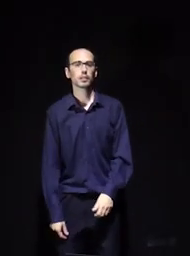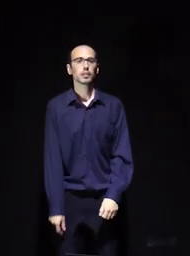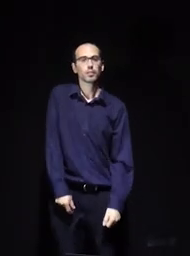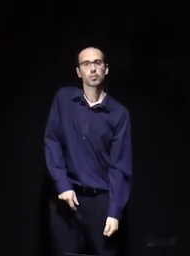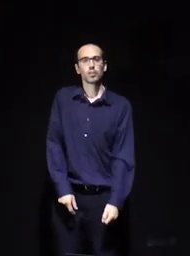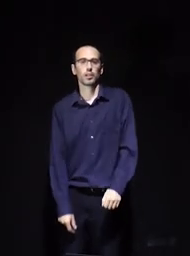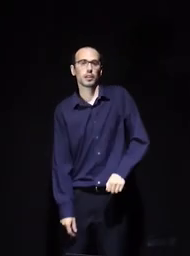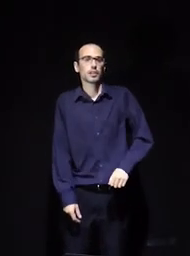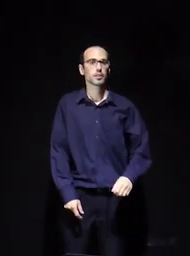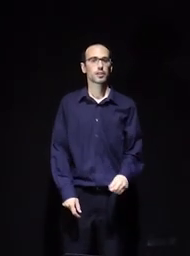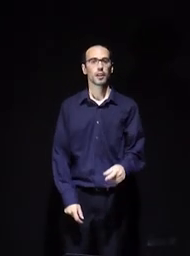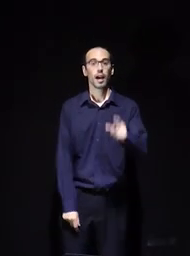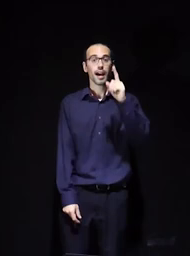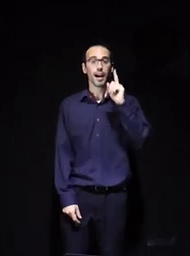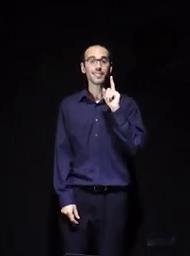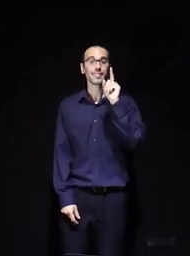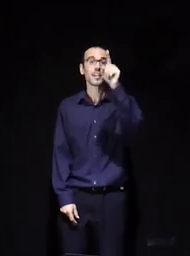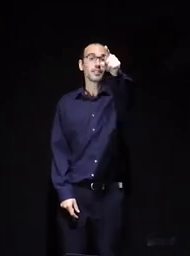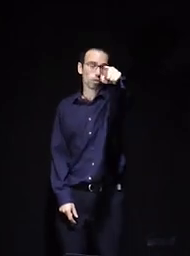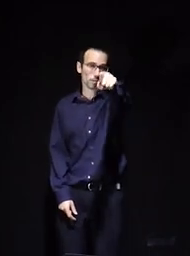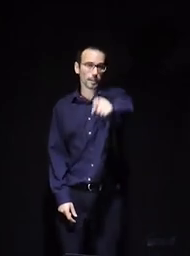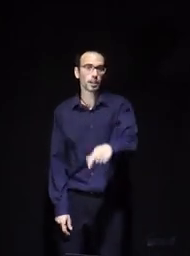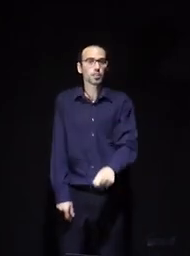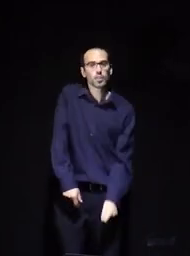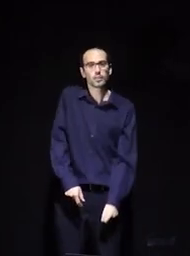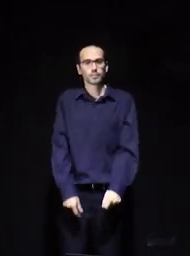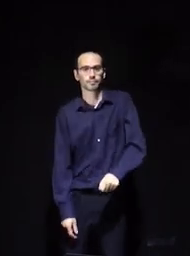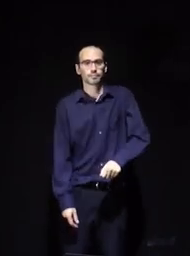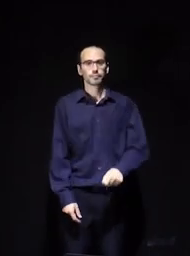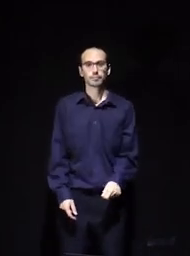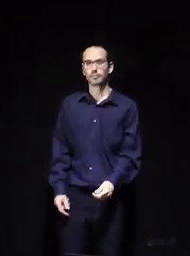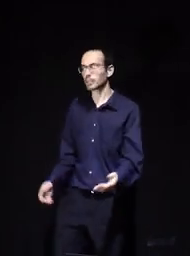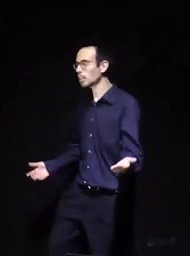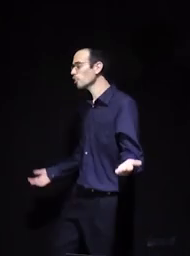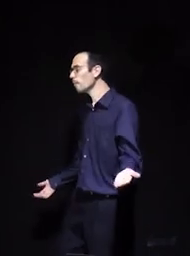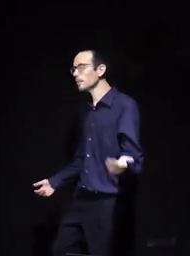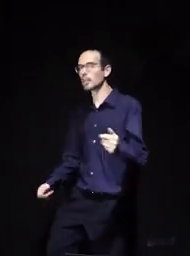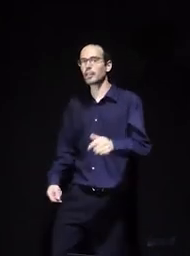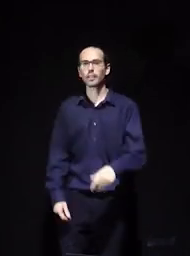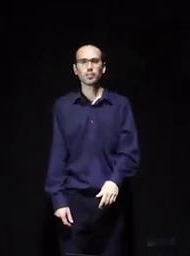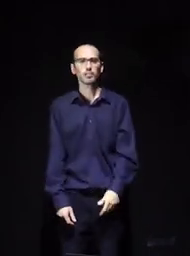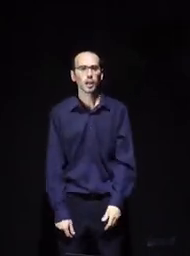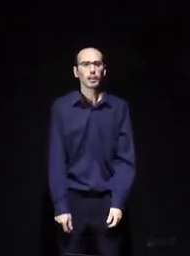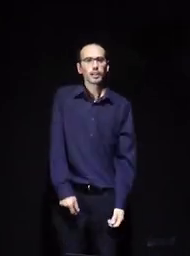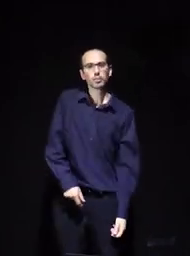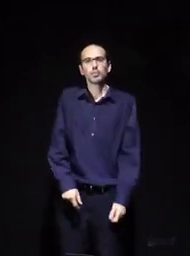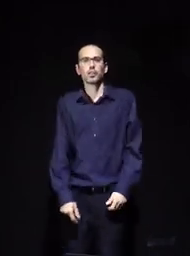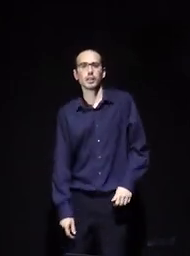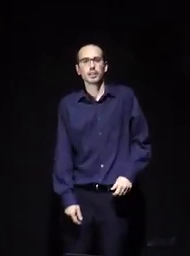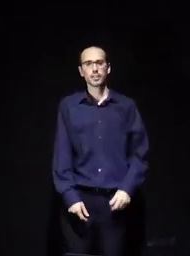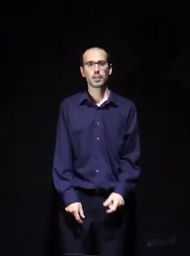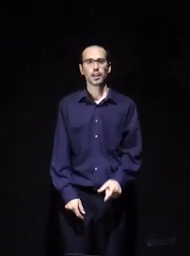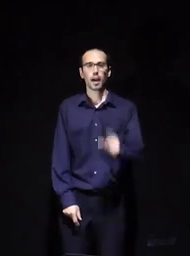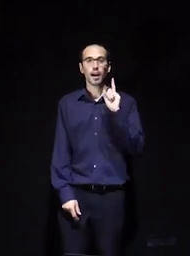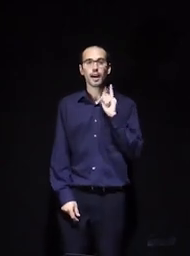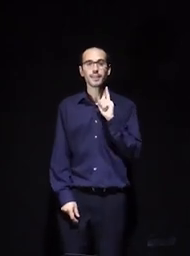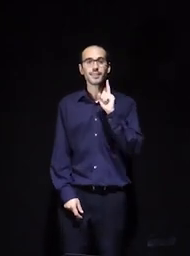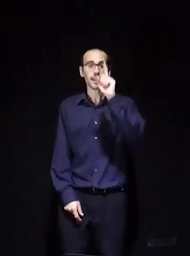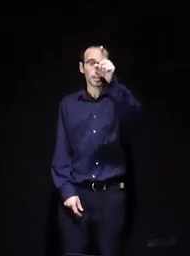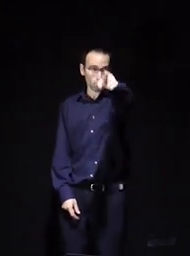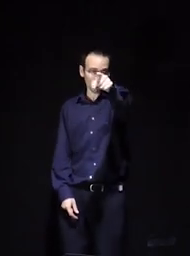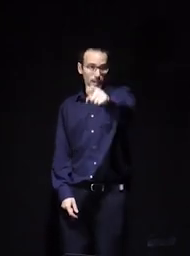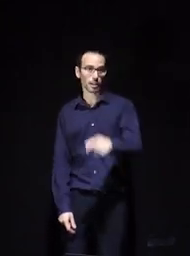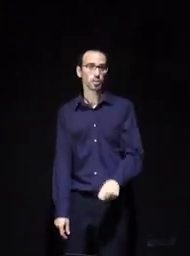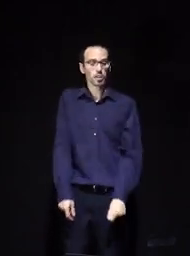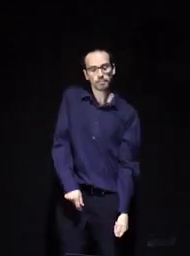ningú que tu no ets. Has de ser tu mateixa, no pot ser ningú que tu no ets. Has